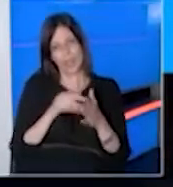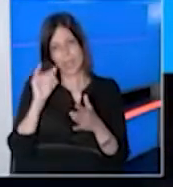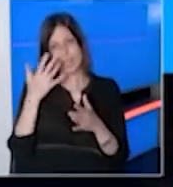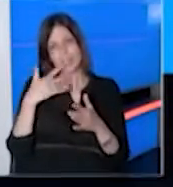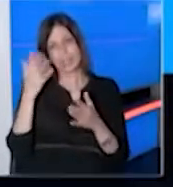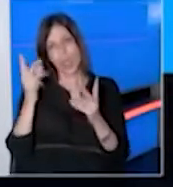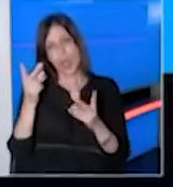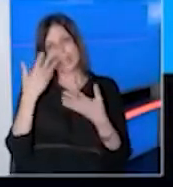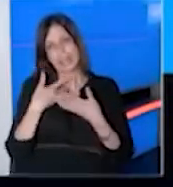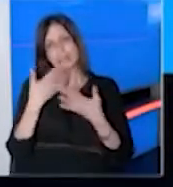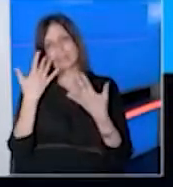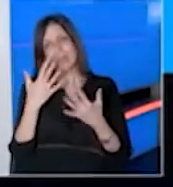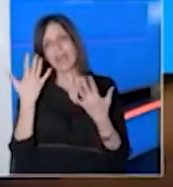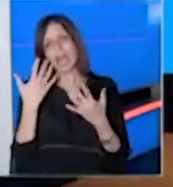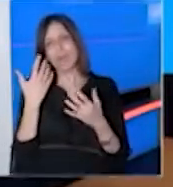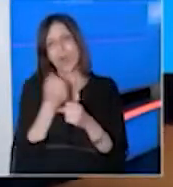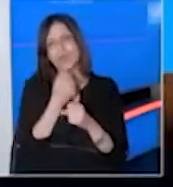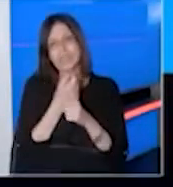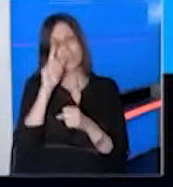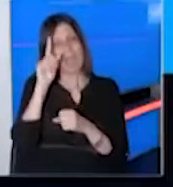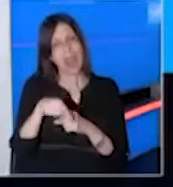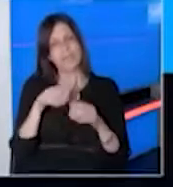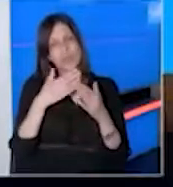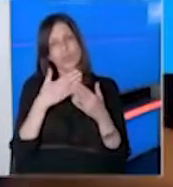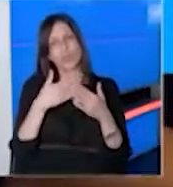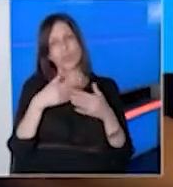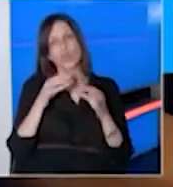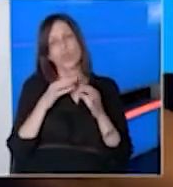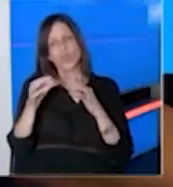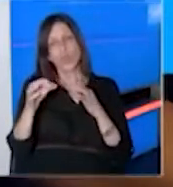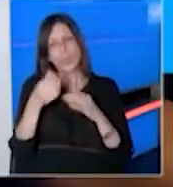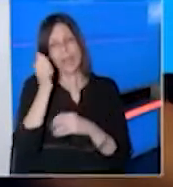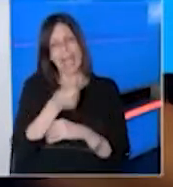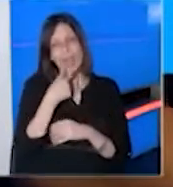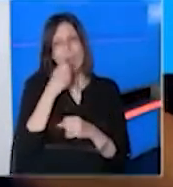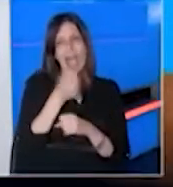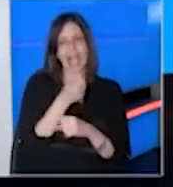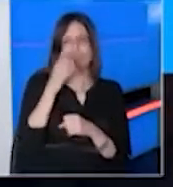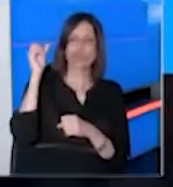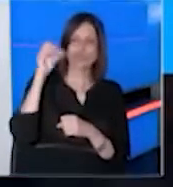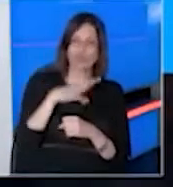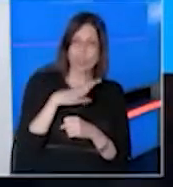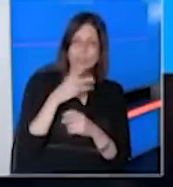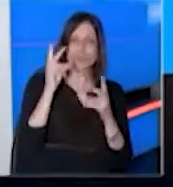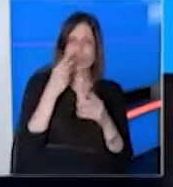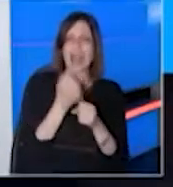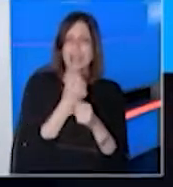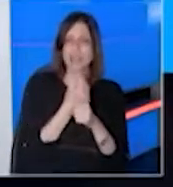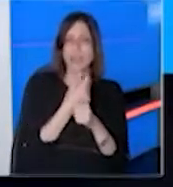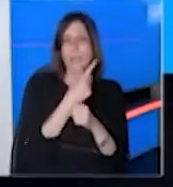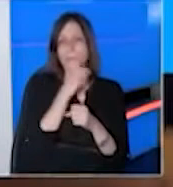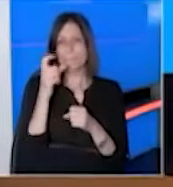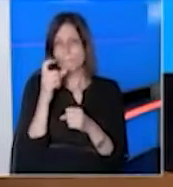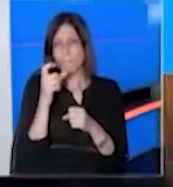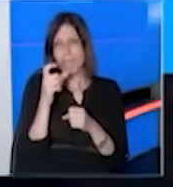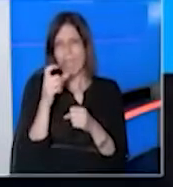יכול לתת לי מספר אצבע, כמה זה מפיקים מאלף דונם, אני אגיד לך, אלף דונם חקלאי בחקלאות שמש. אלף דונם חקלאי אפשר לייצר עליו 100 מגוואט,